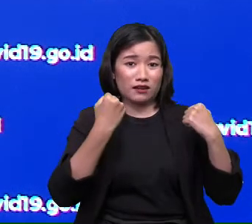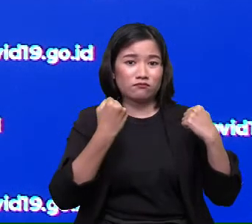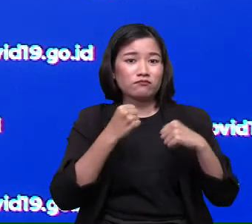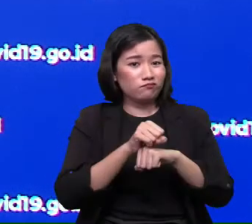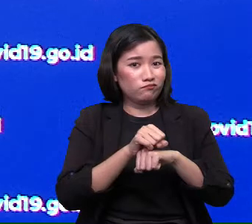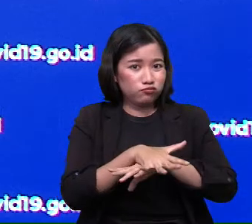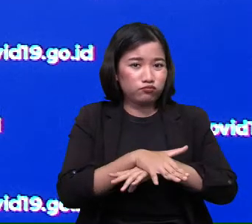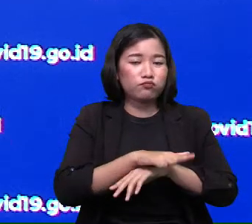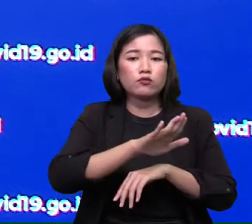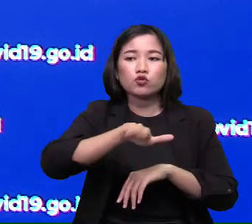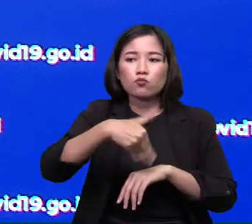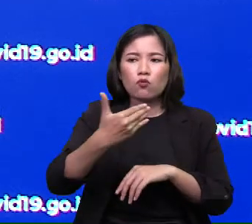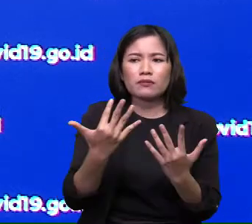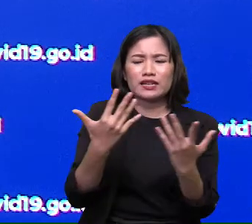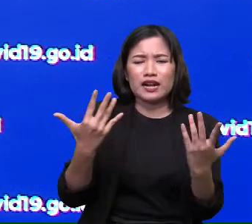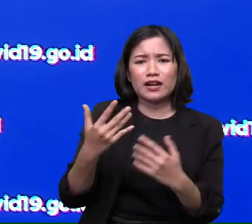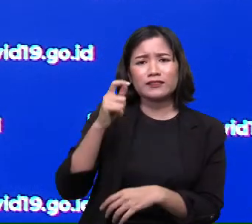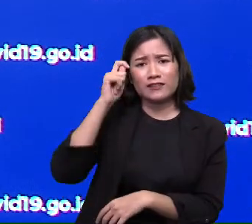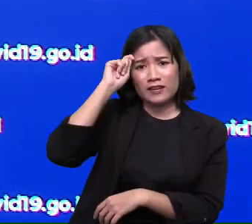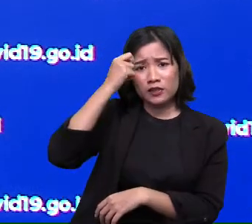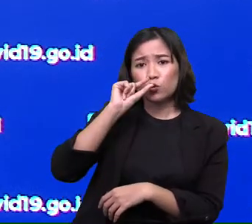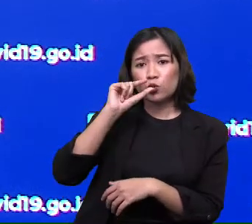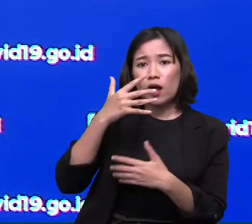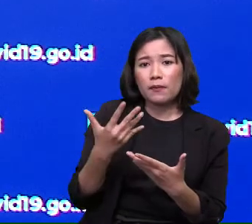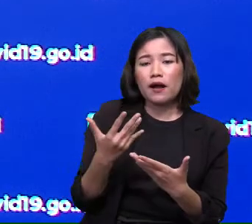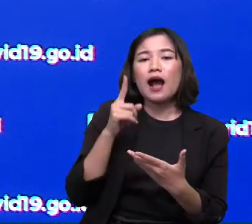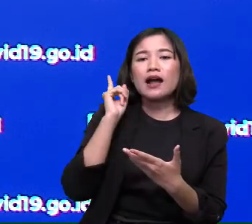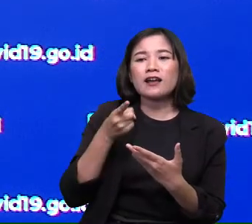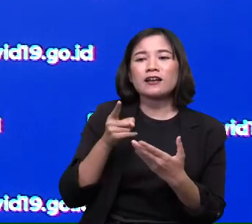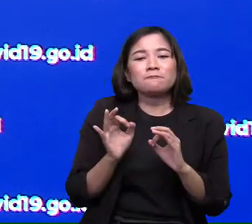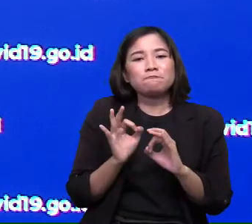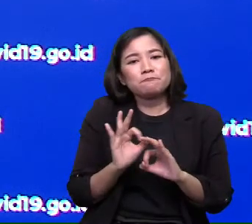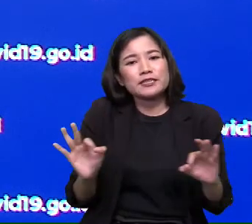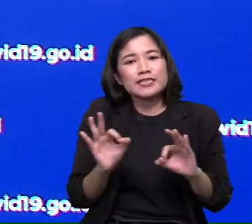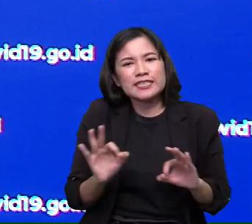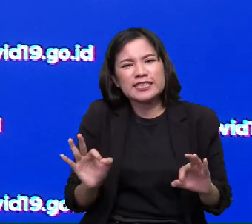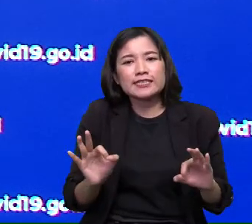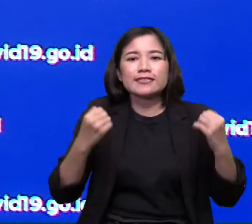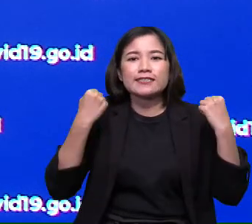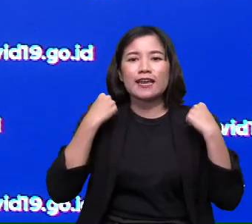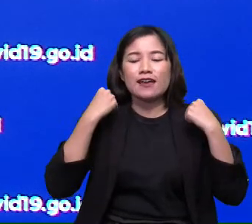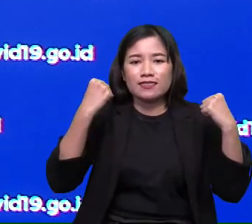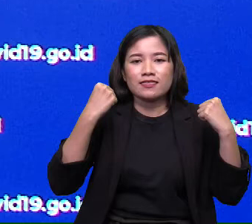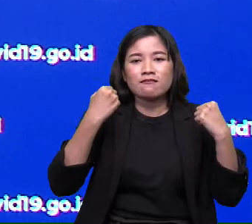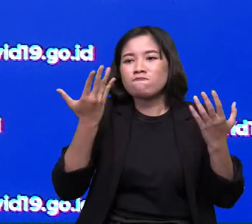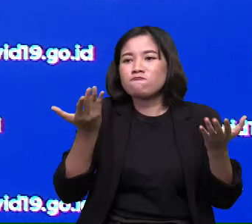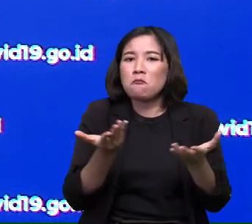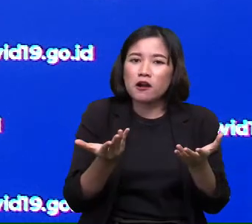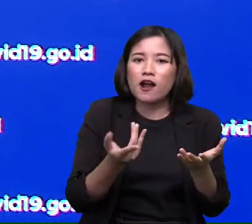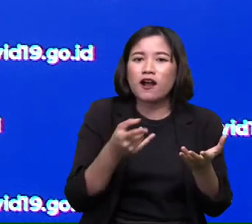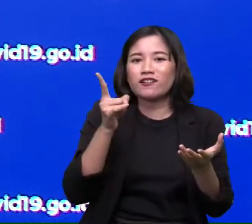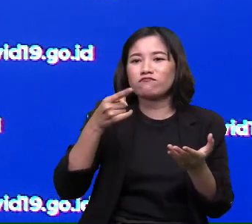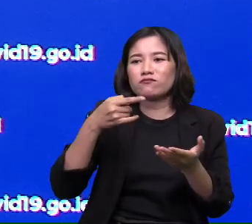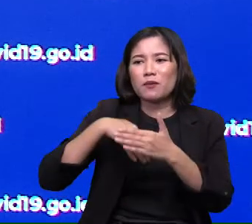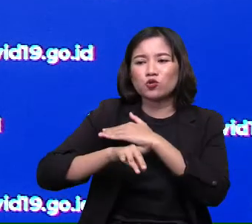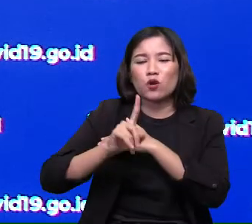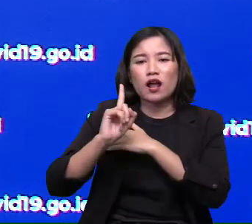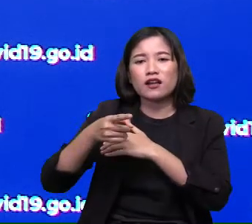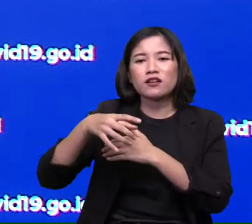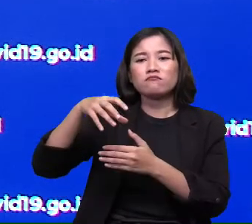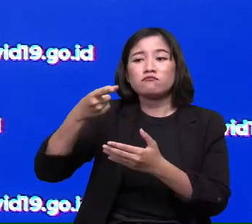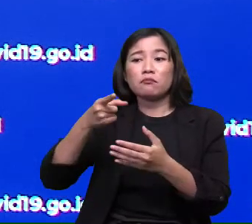Kepada seluruh masyarakat untuk juga menerapkan perilaku bersih dan sehat dimanapun anda berada termasuk saat berada di